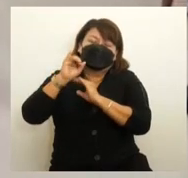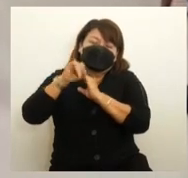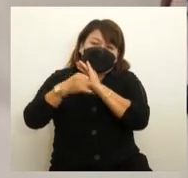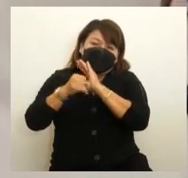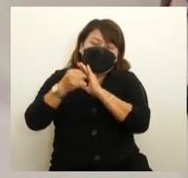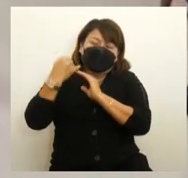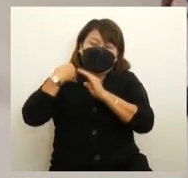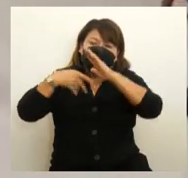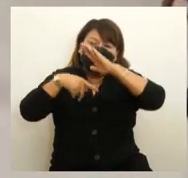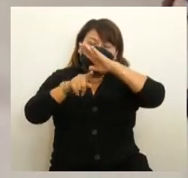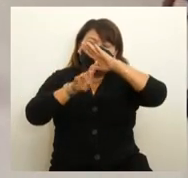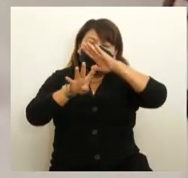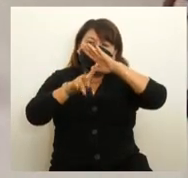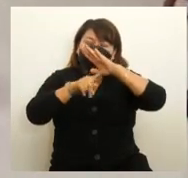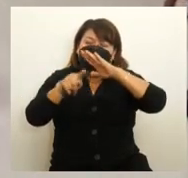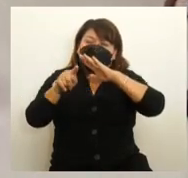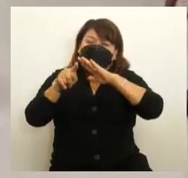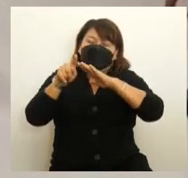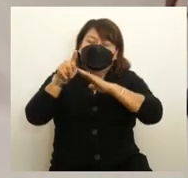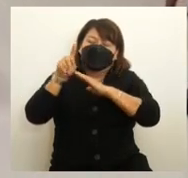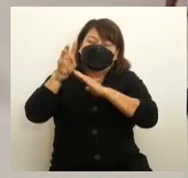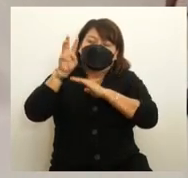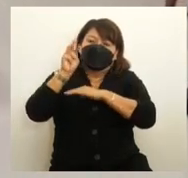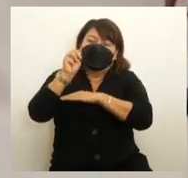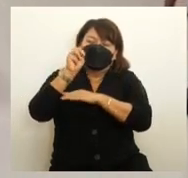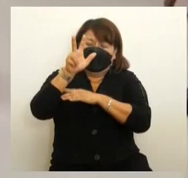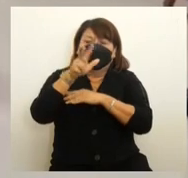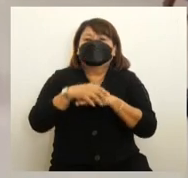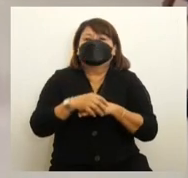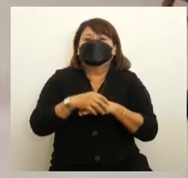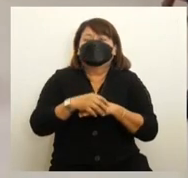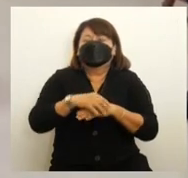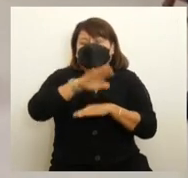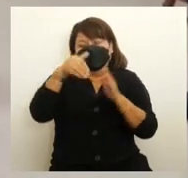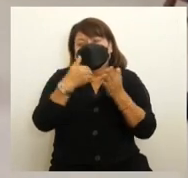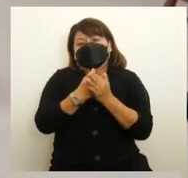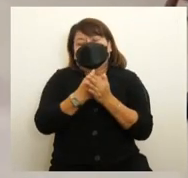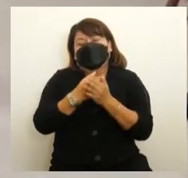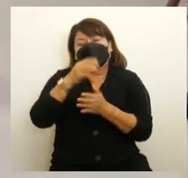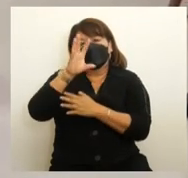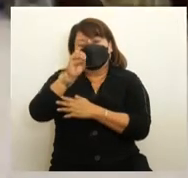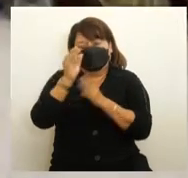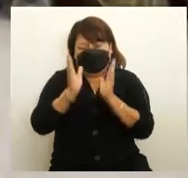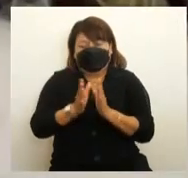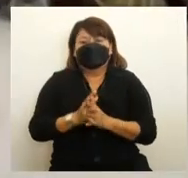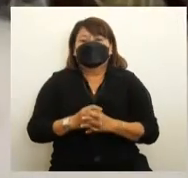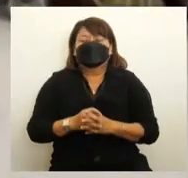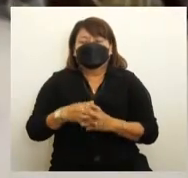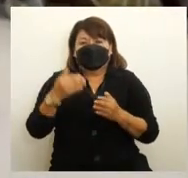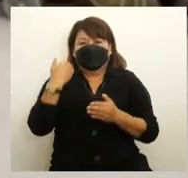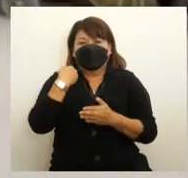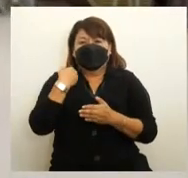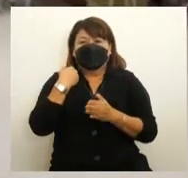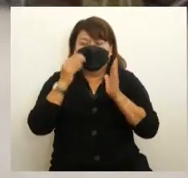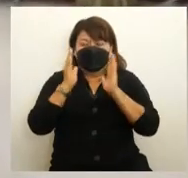มศึกษาปีที่4ถึงชั้นมัธยมศึกษาปีที่3จำนวนทั้งสิ้น50คนโดยมีวิทยาก